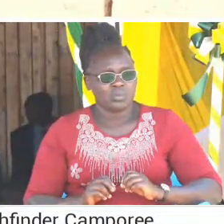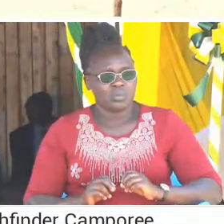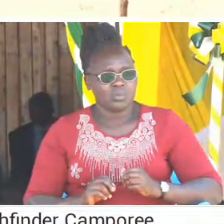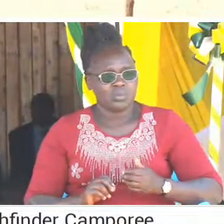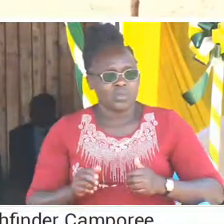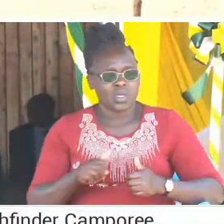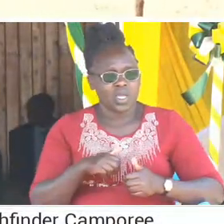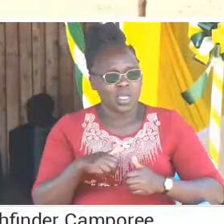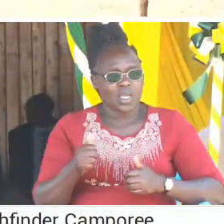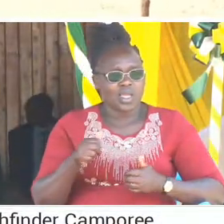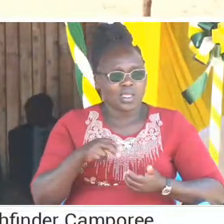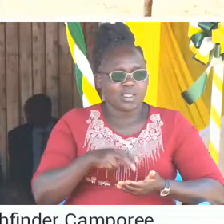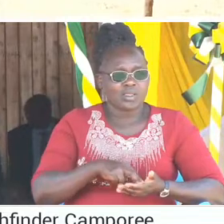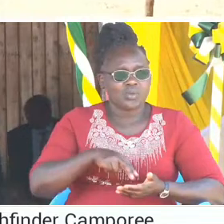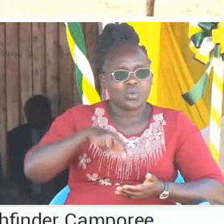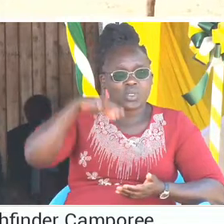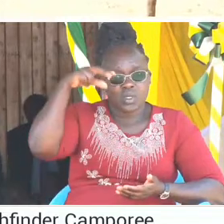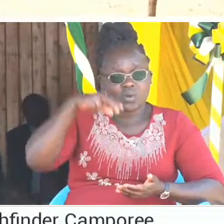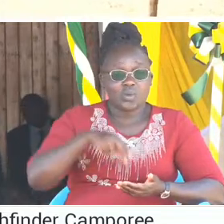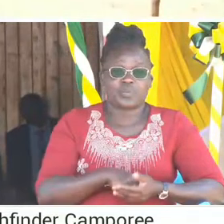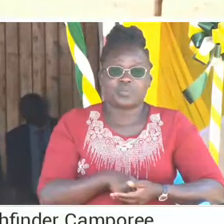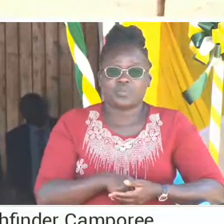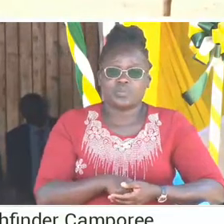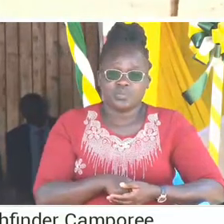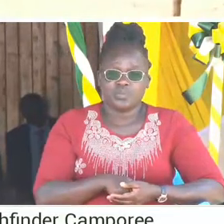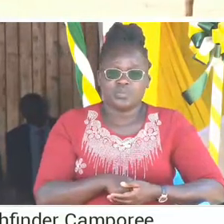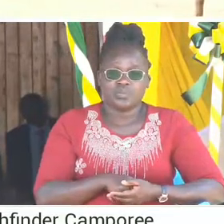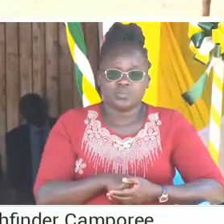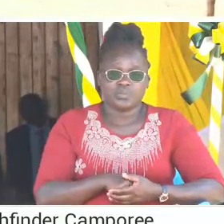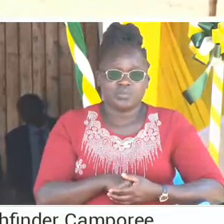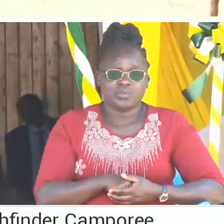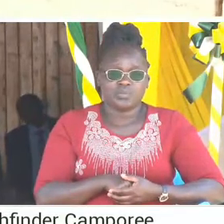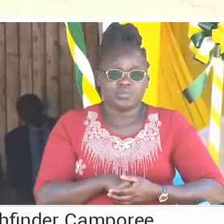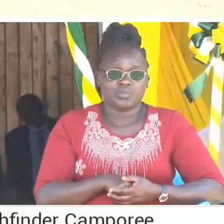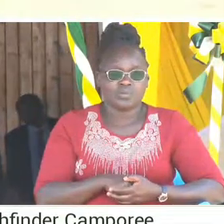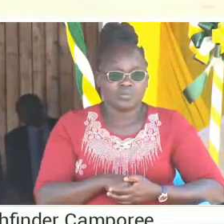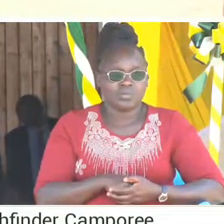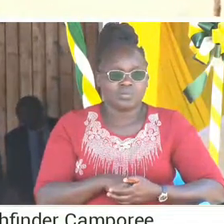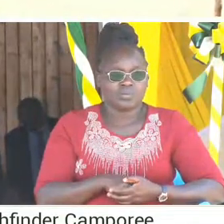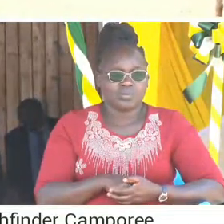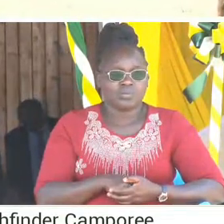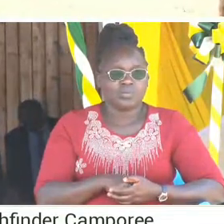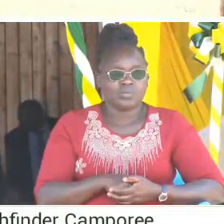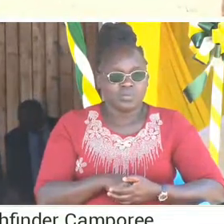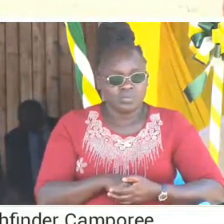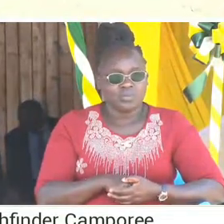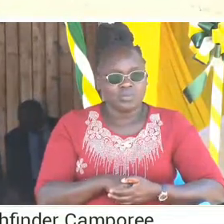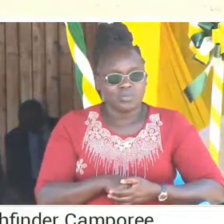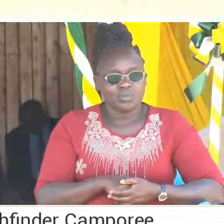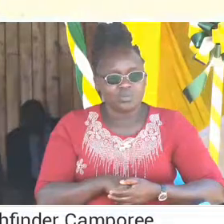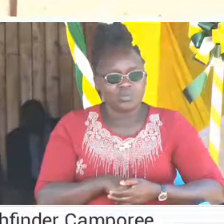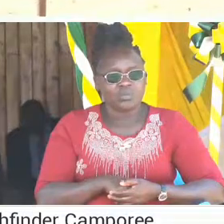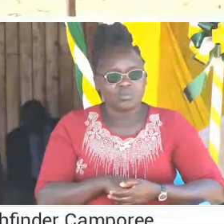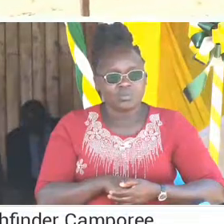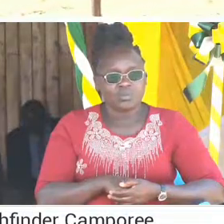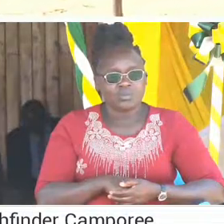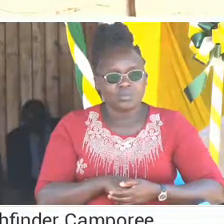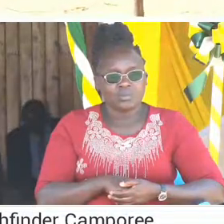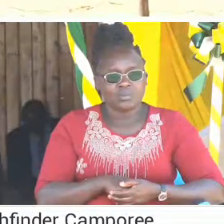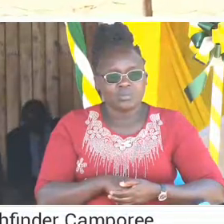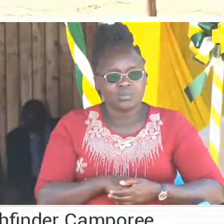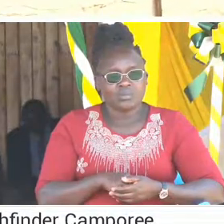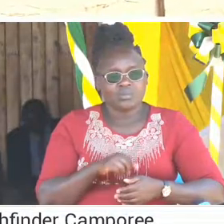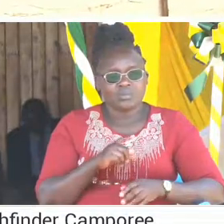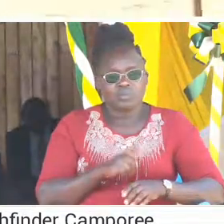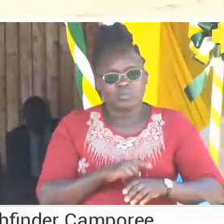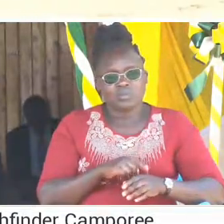wanaruka sehemu kubwa, au wanaelewa nikisema ukiruka agana na nyonga. Ukifika lazima kidogo uifanye miguu kama shoka.